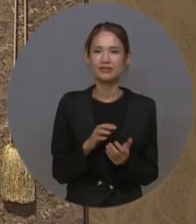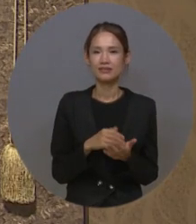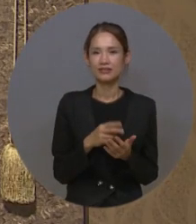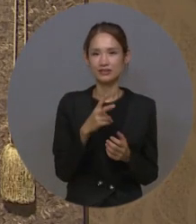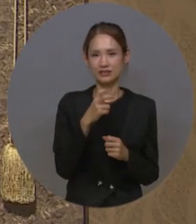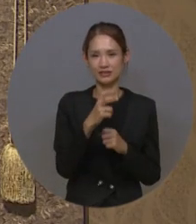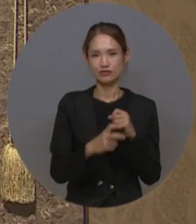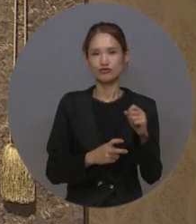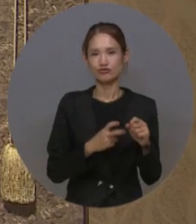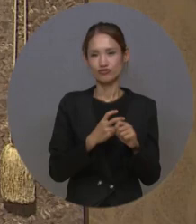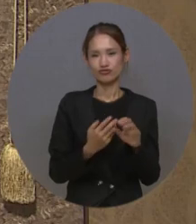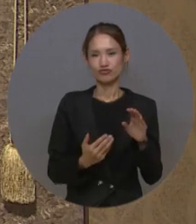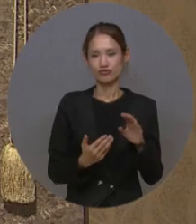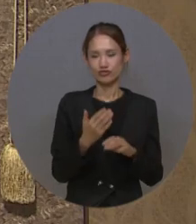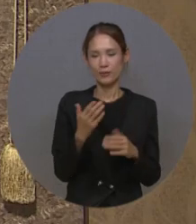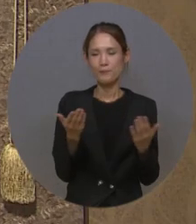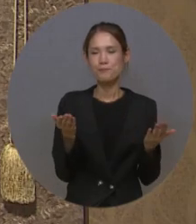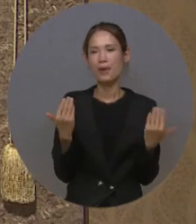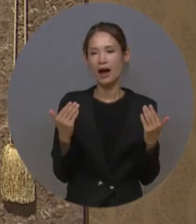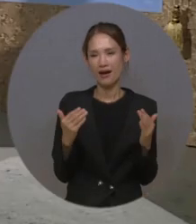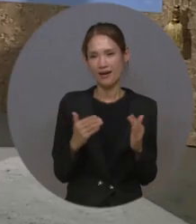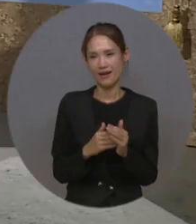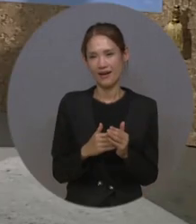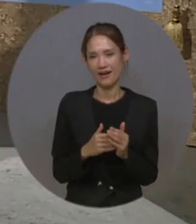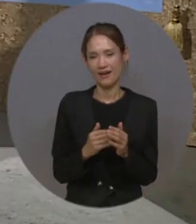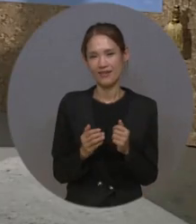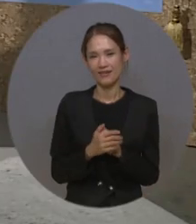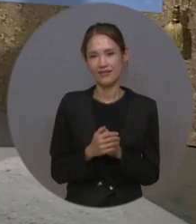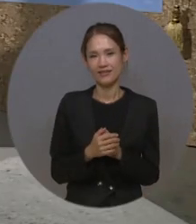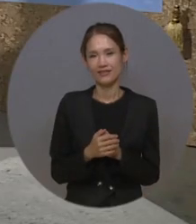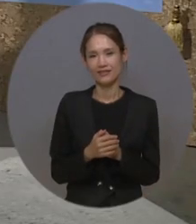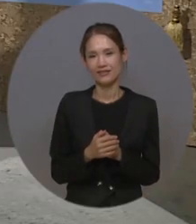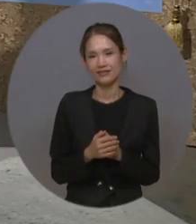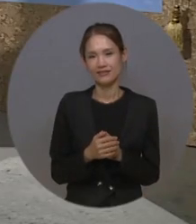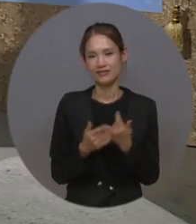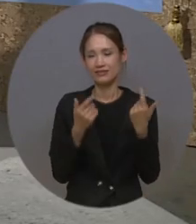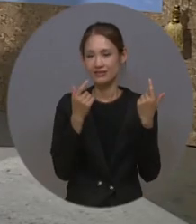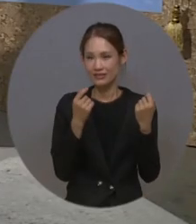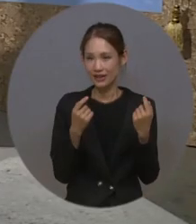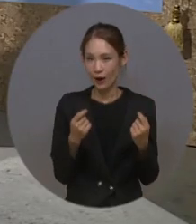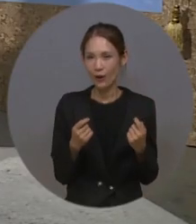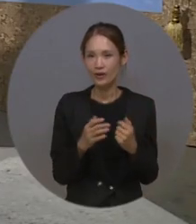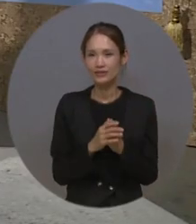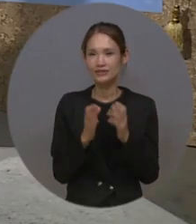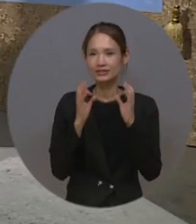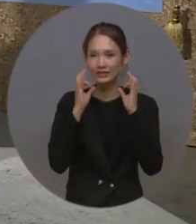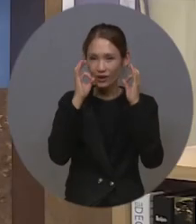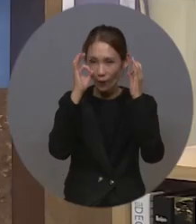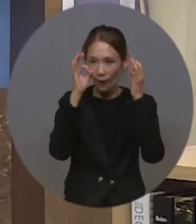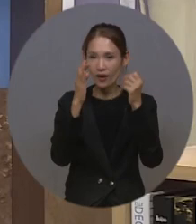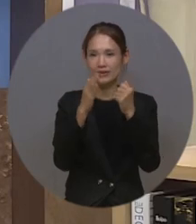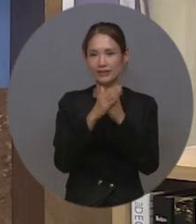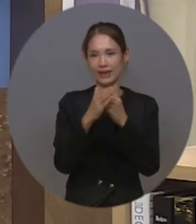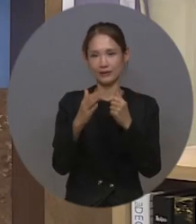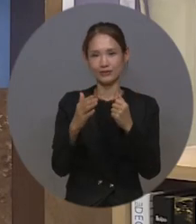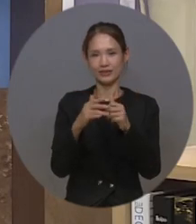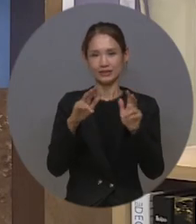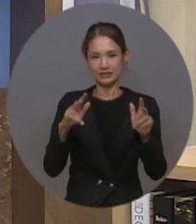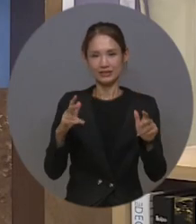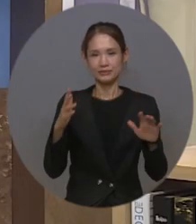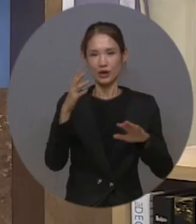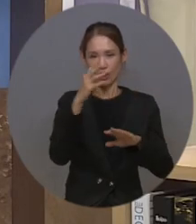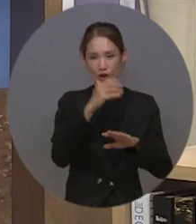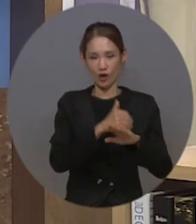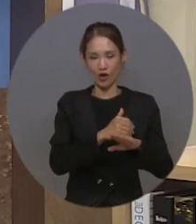한 20년이 네. 후딱 지나간 것 같아요. 근데 그래도 또 이제 그런 그 노력이 있었기 때문에 지금의 네. 이